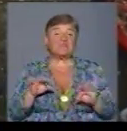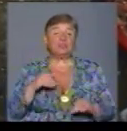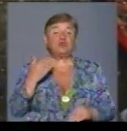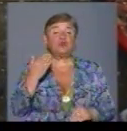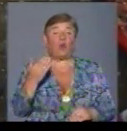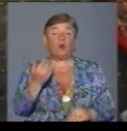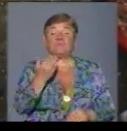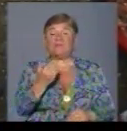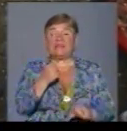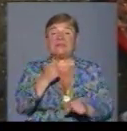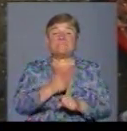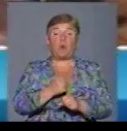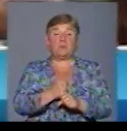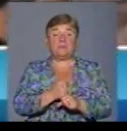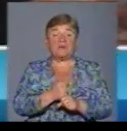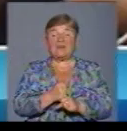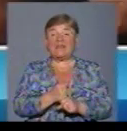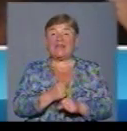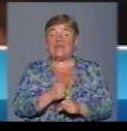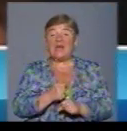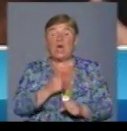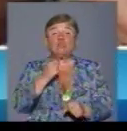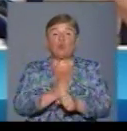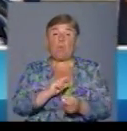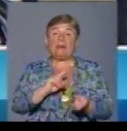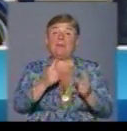твій Дунго? Із велосипеда. Добавили до нього